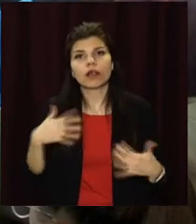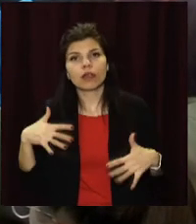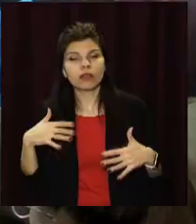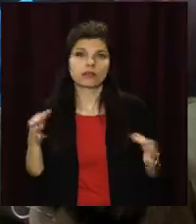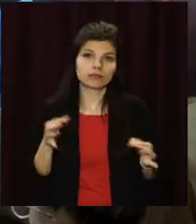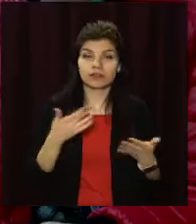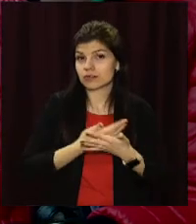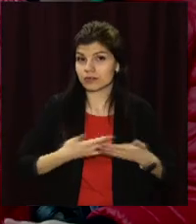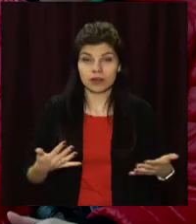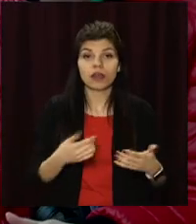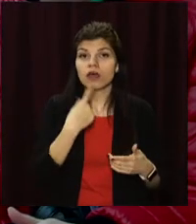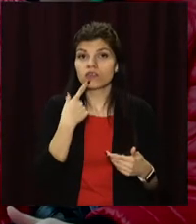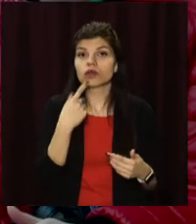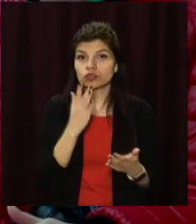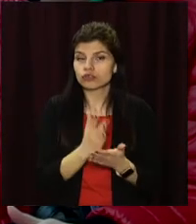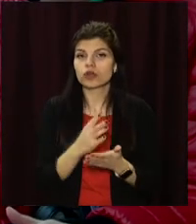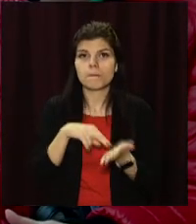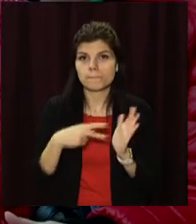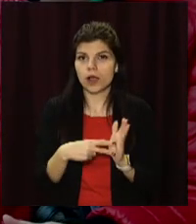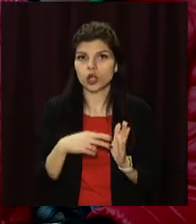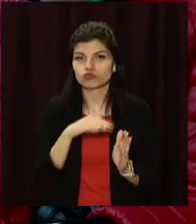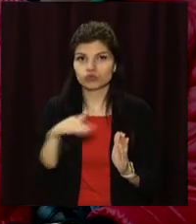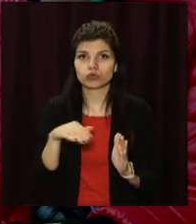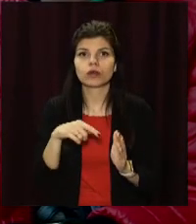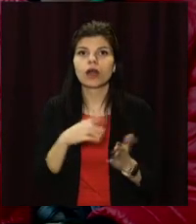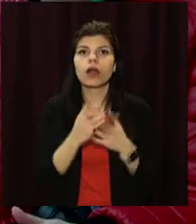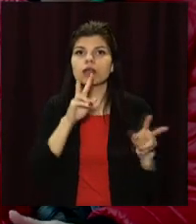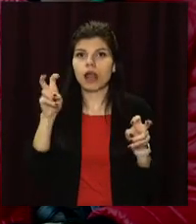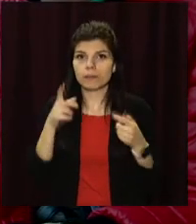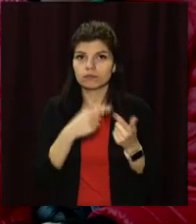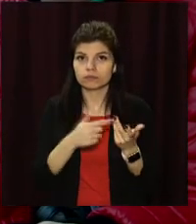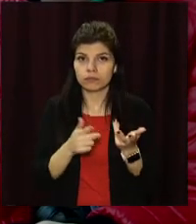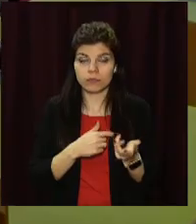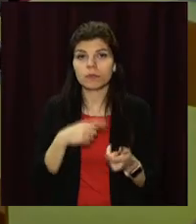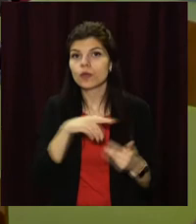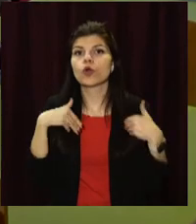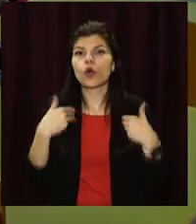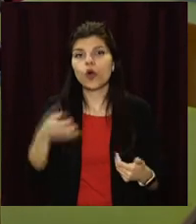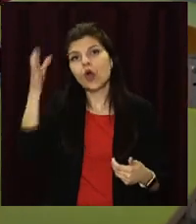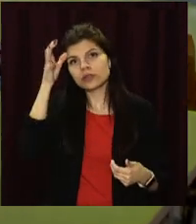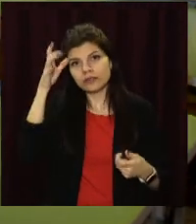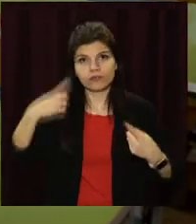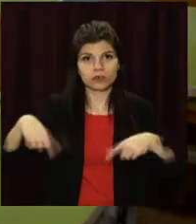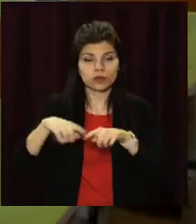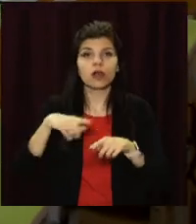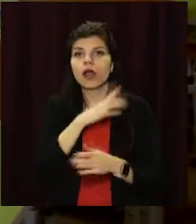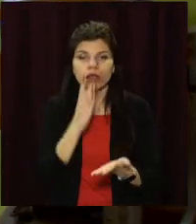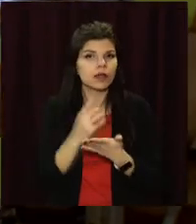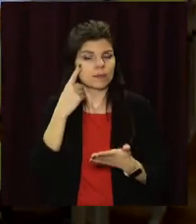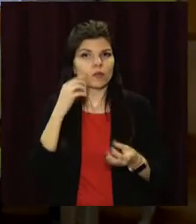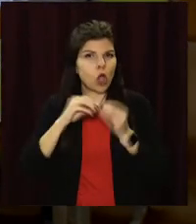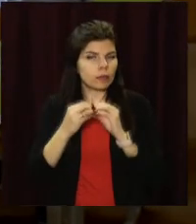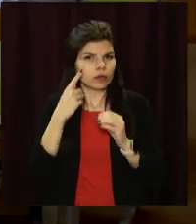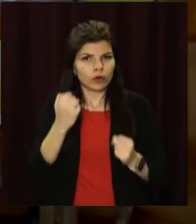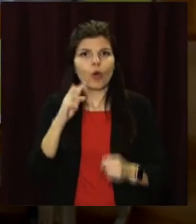за конкретними темами. Їх запропонували освітні заклади, визначивши актуальні. Серед них булінг та кібербулінг, вживання